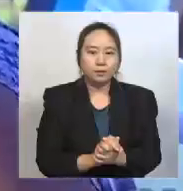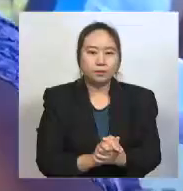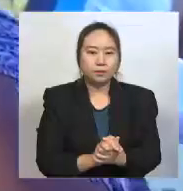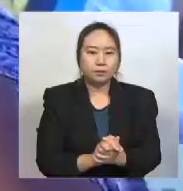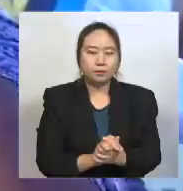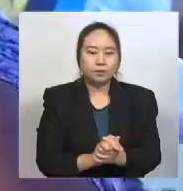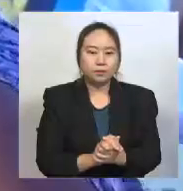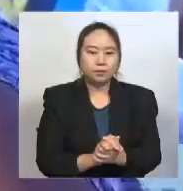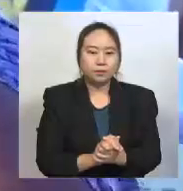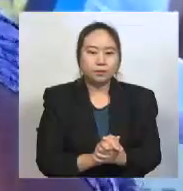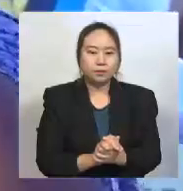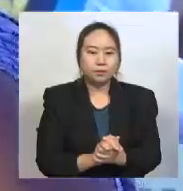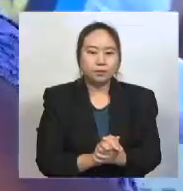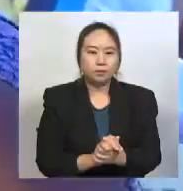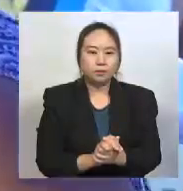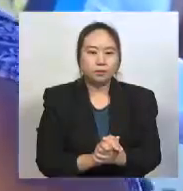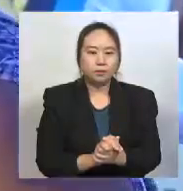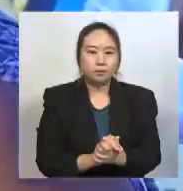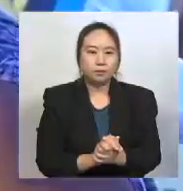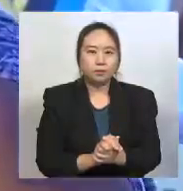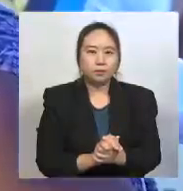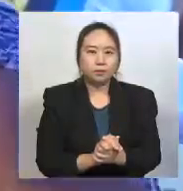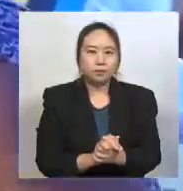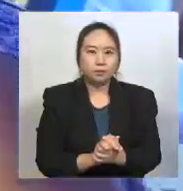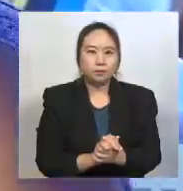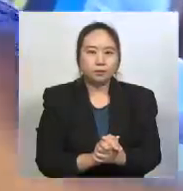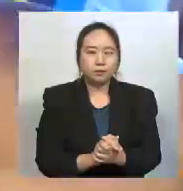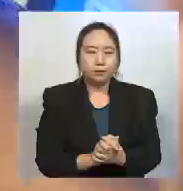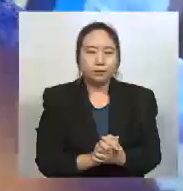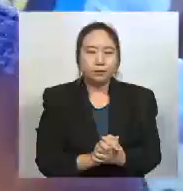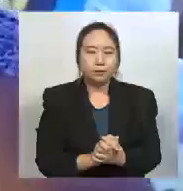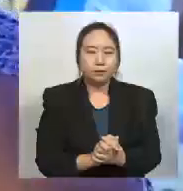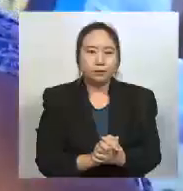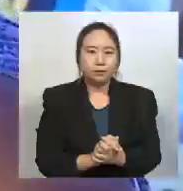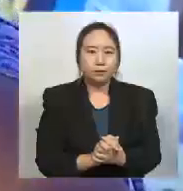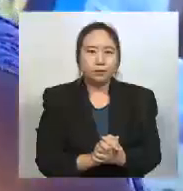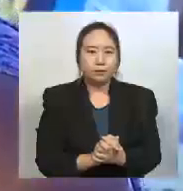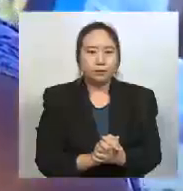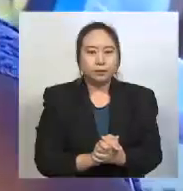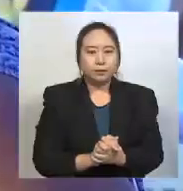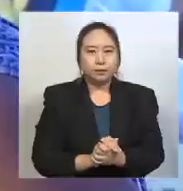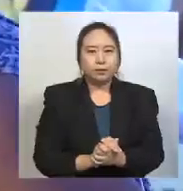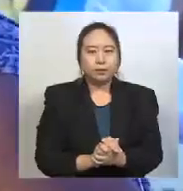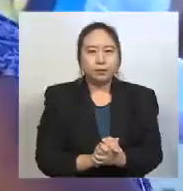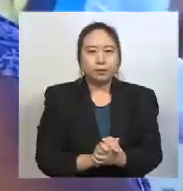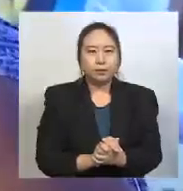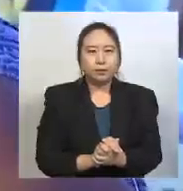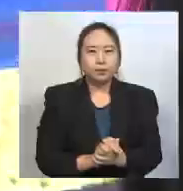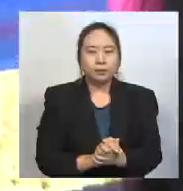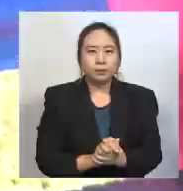ายคนหรอกค่ะน้องนั่นก็เบิดคือกันทั้งเป็นเรื่องลงไปผลเนาะ